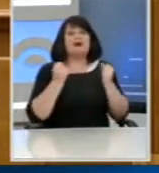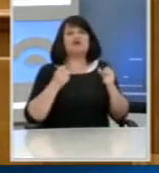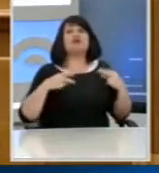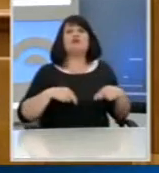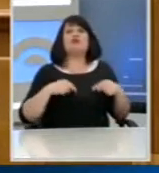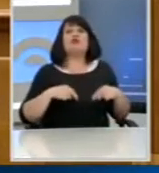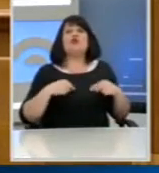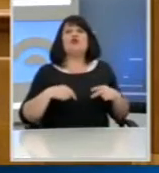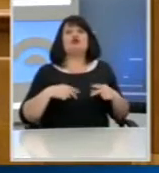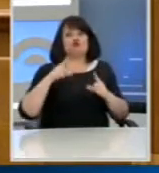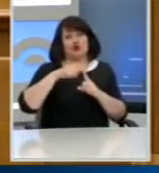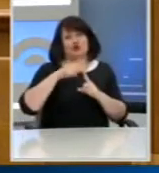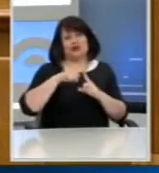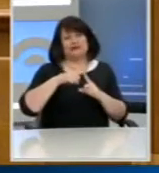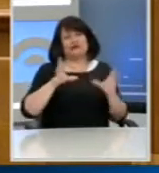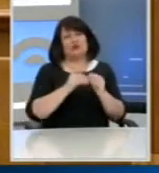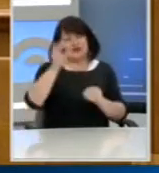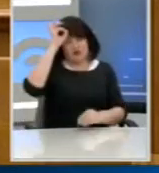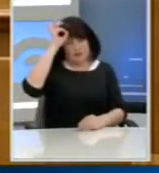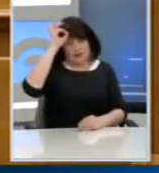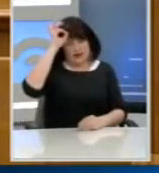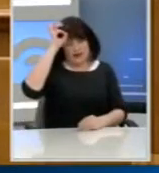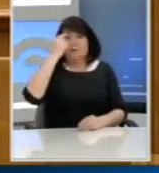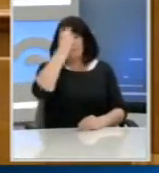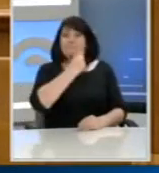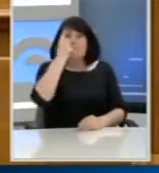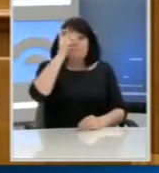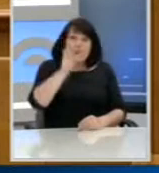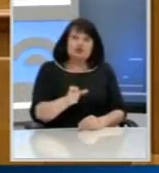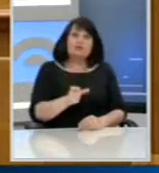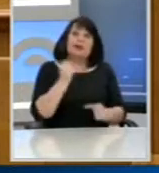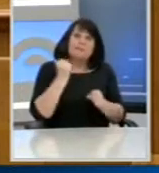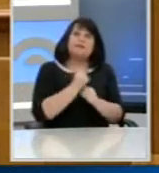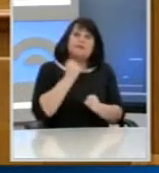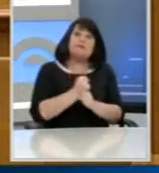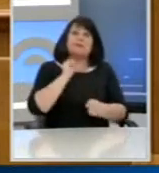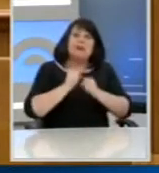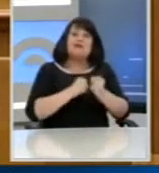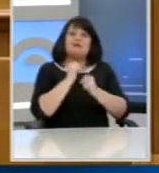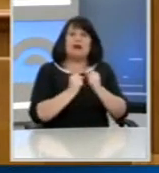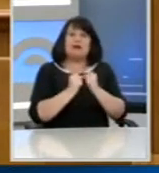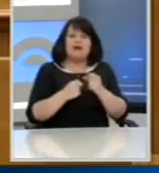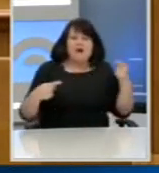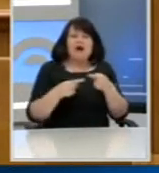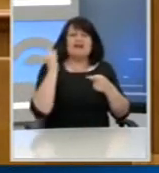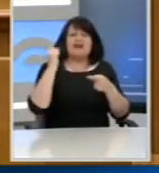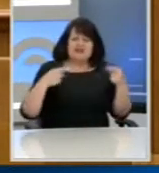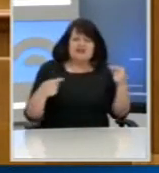ο κύριος Τόσκας, και οφείλω να το πω δημόσια, με προσωπική του επιμονή και παρά την κόντρα των